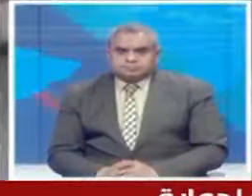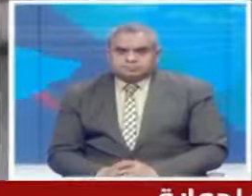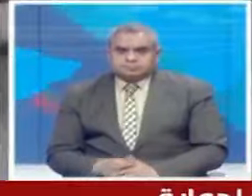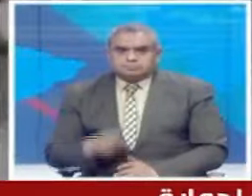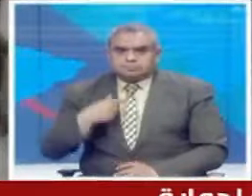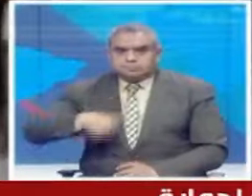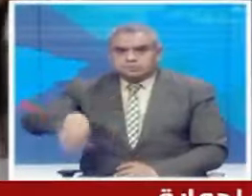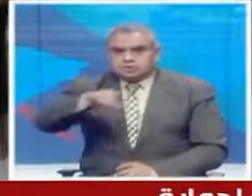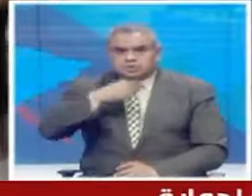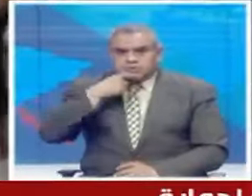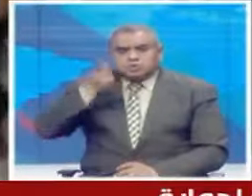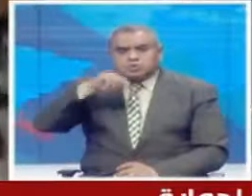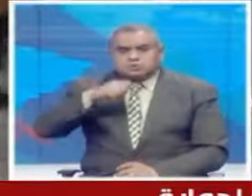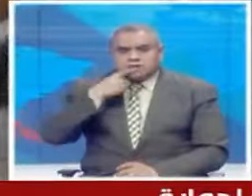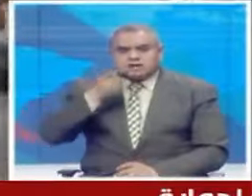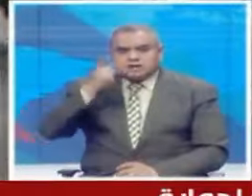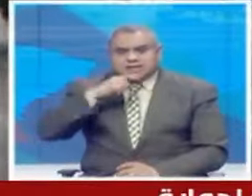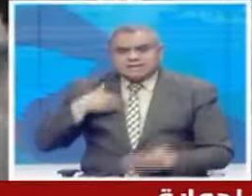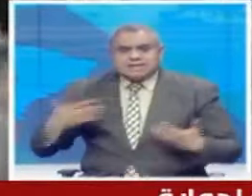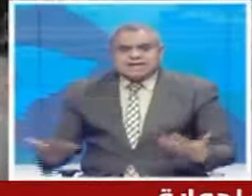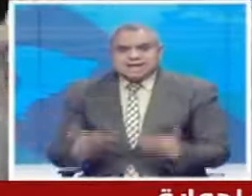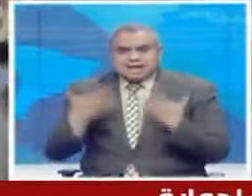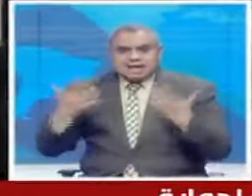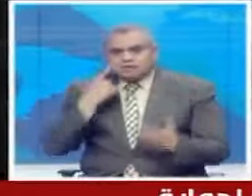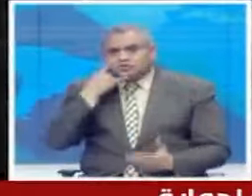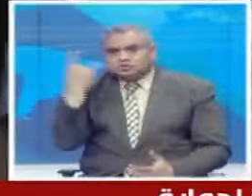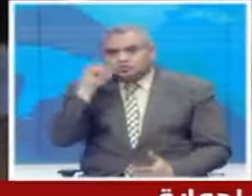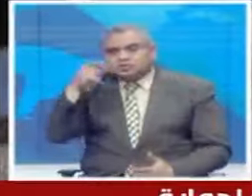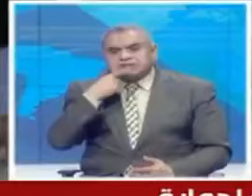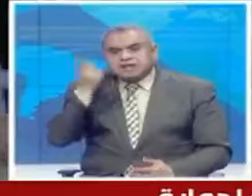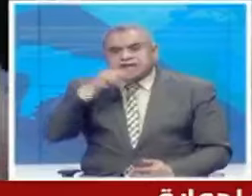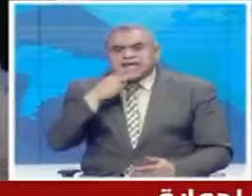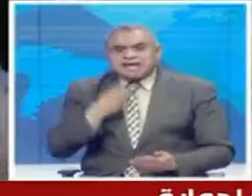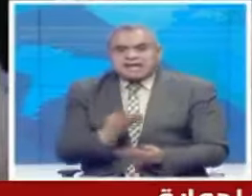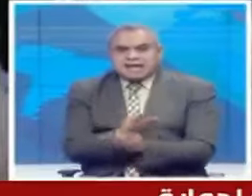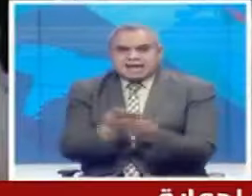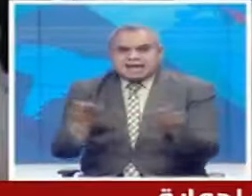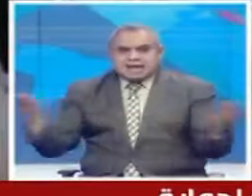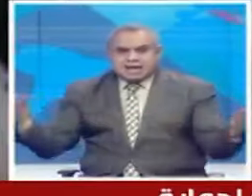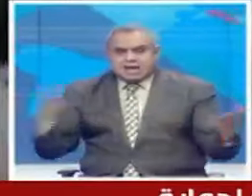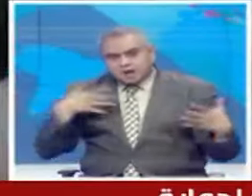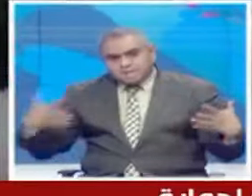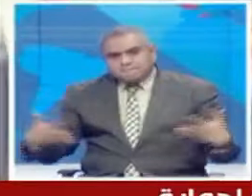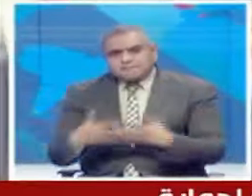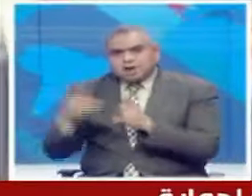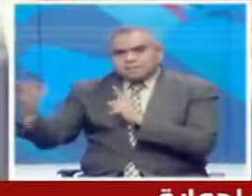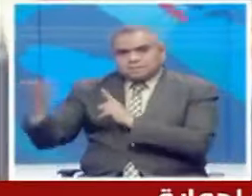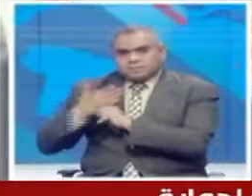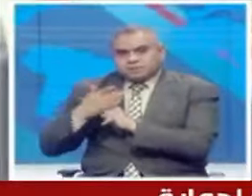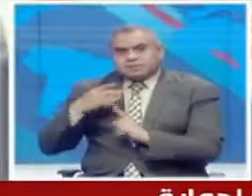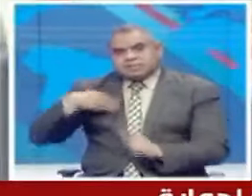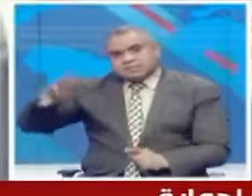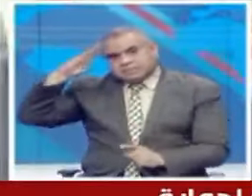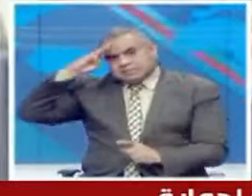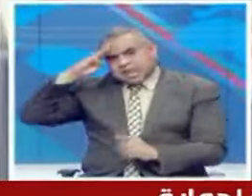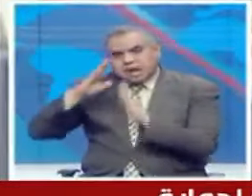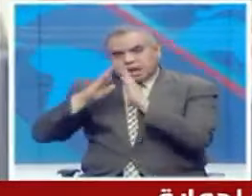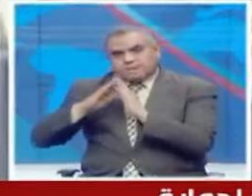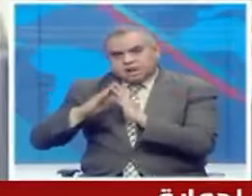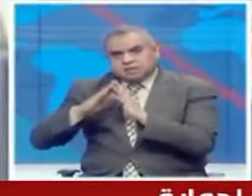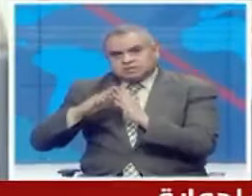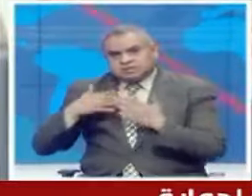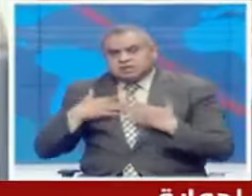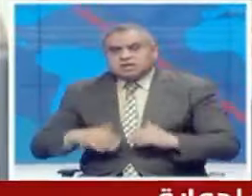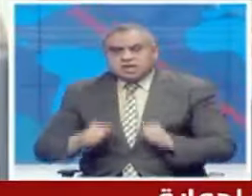كل سنة وانتم طيبين وعيد عليكم الأيام بخير ودايما معانا ودايما حامين. تحيا مصر ويعيش